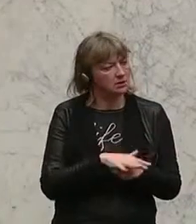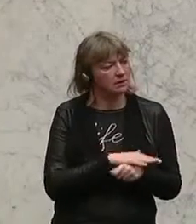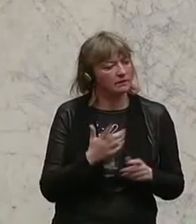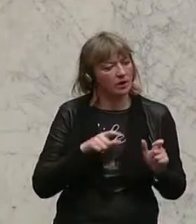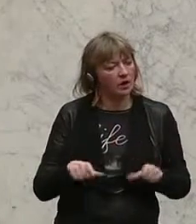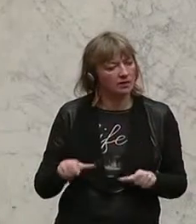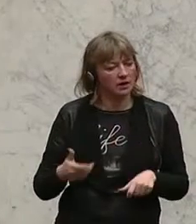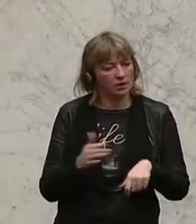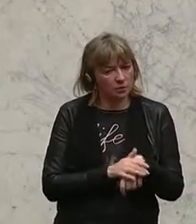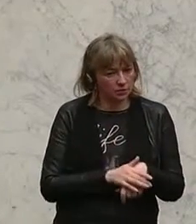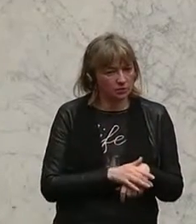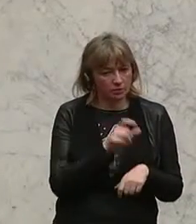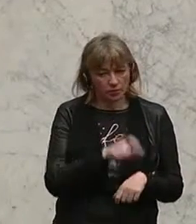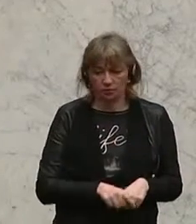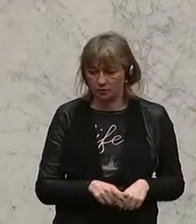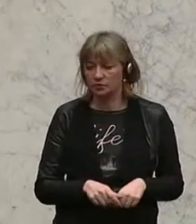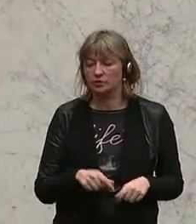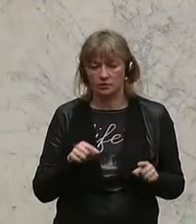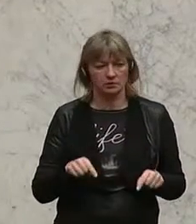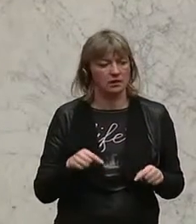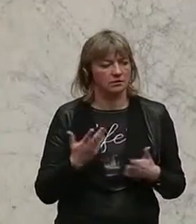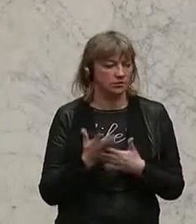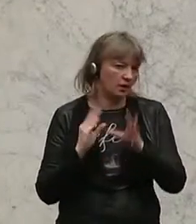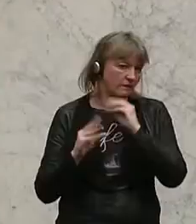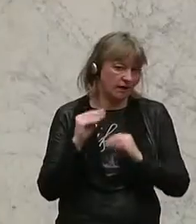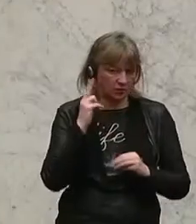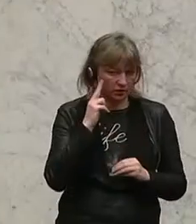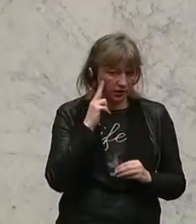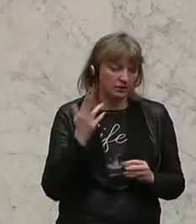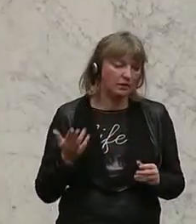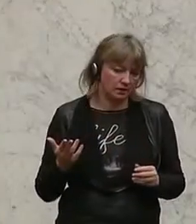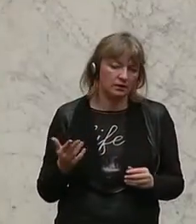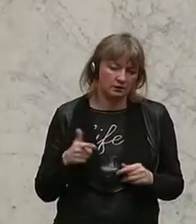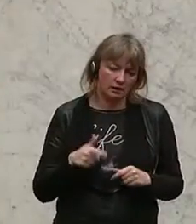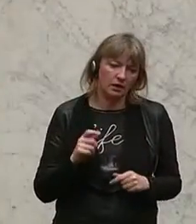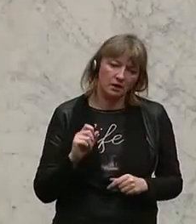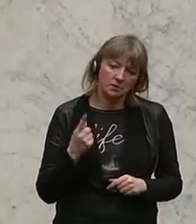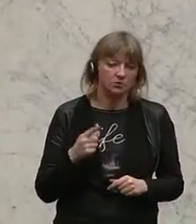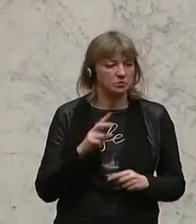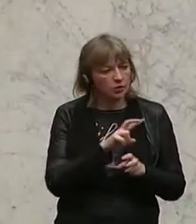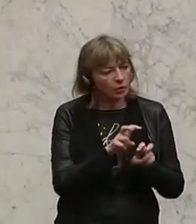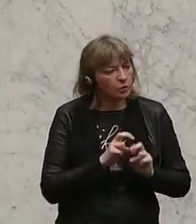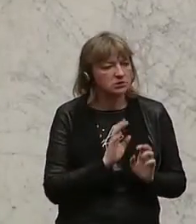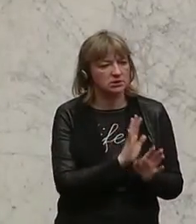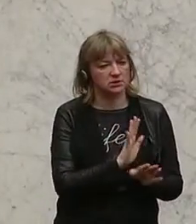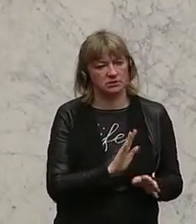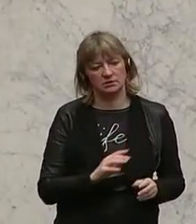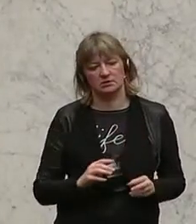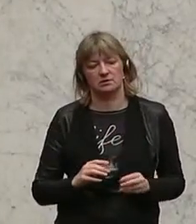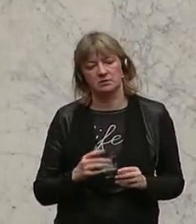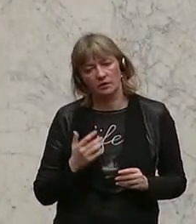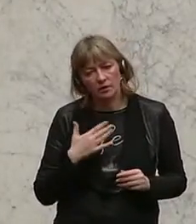wo Ältere gekündigt werden, hier, wie wir aus Erfahrung kennen, ganz besonders Rücksicht genommen wird, auch wenn es